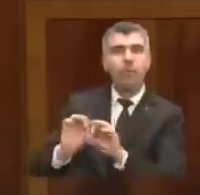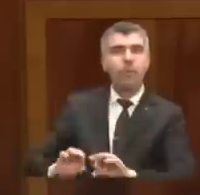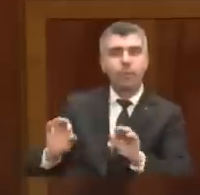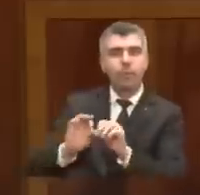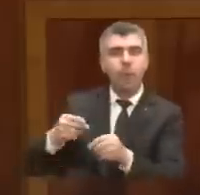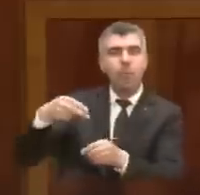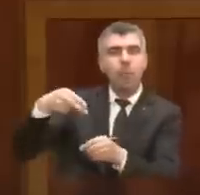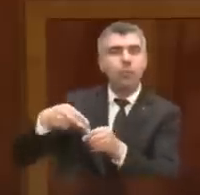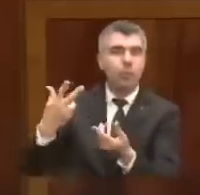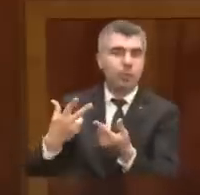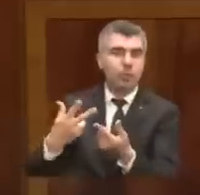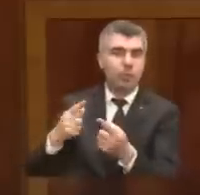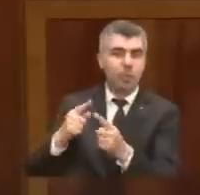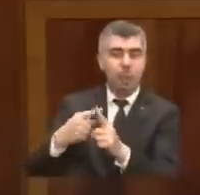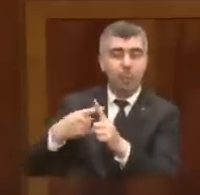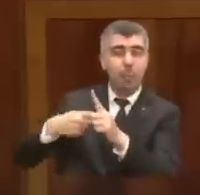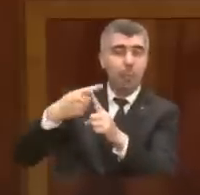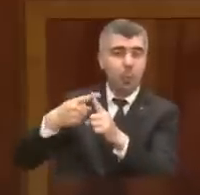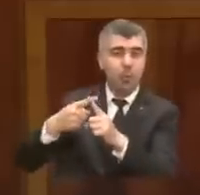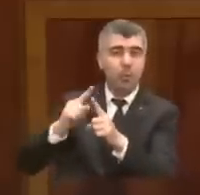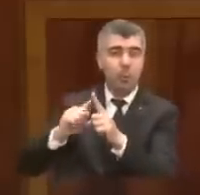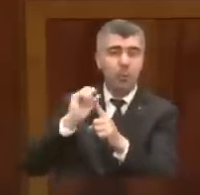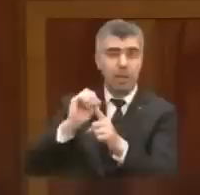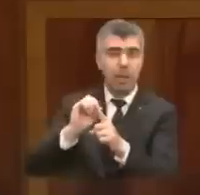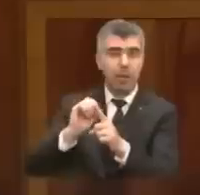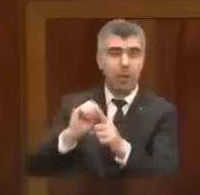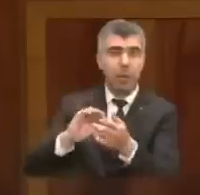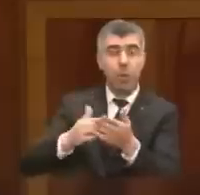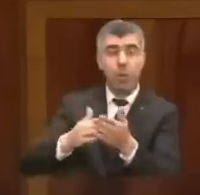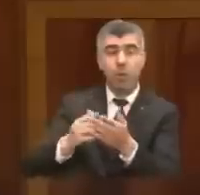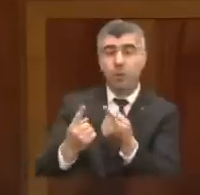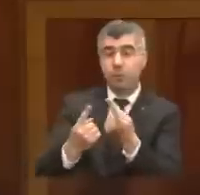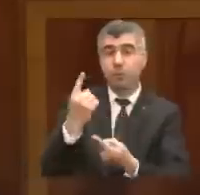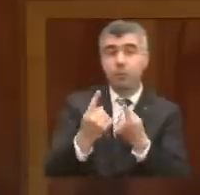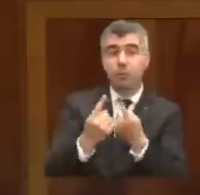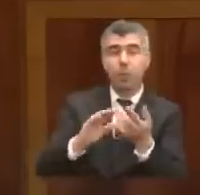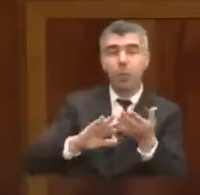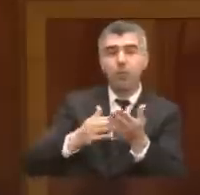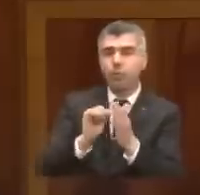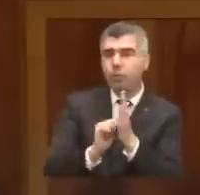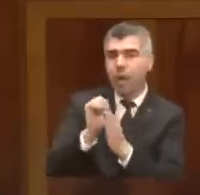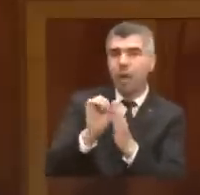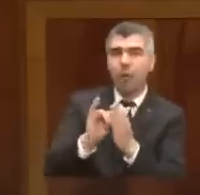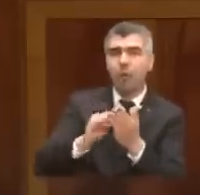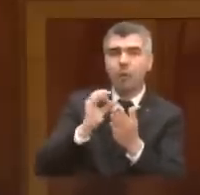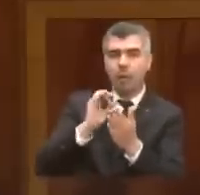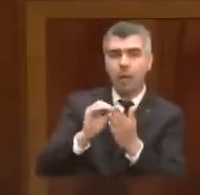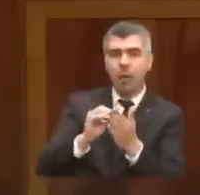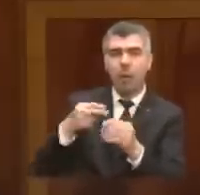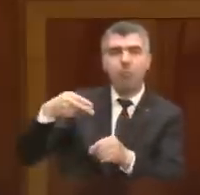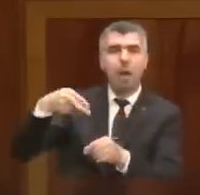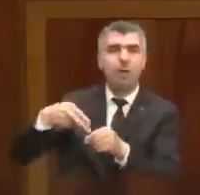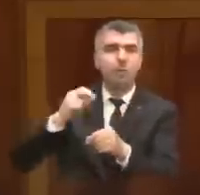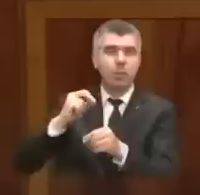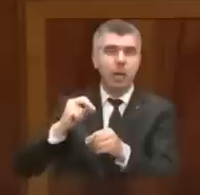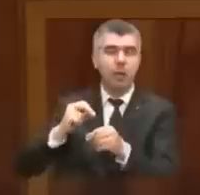المحروقات، جيل يقاوم الغلاء من أجل البقاء. التحرير اللي نجحنا فيه في جميع المستويات إلا في قطاع المحروقات،